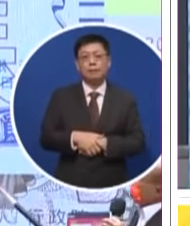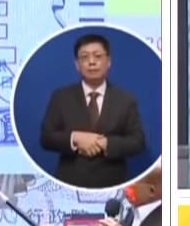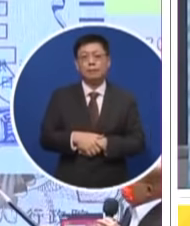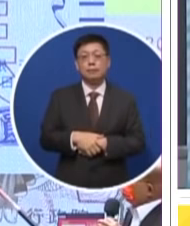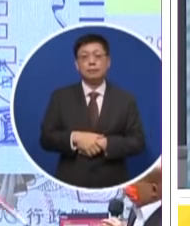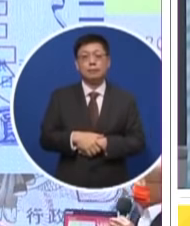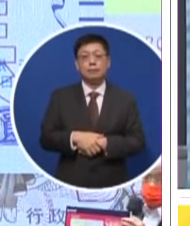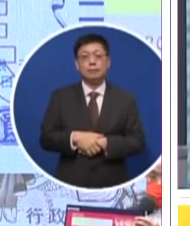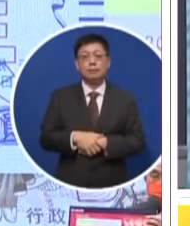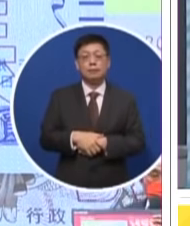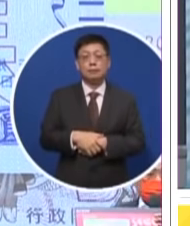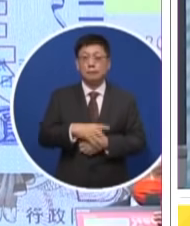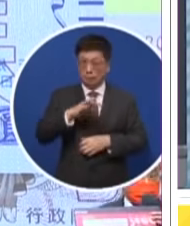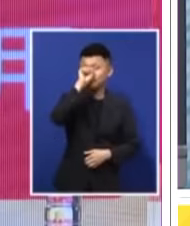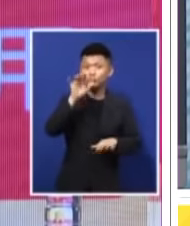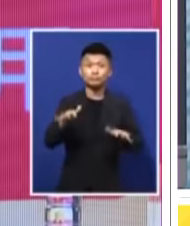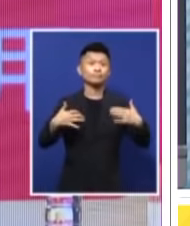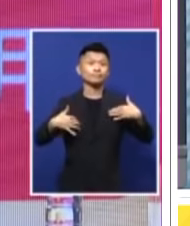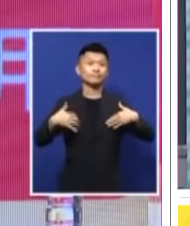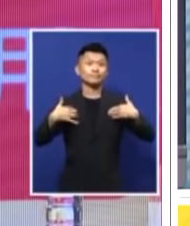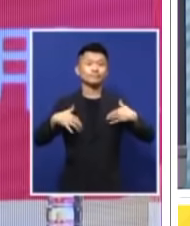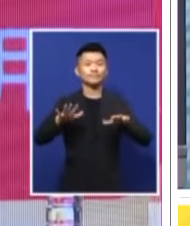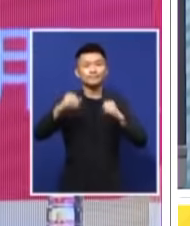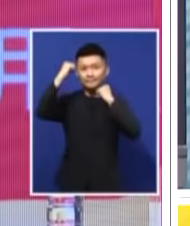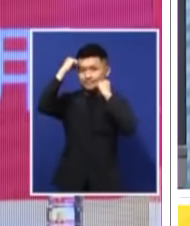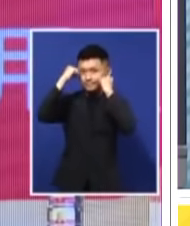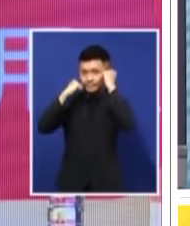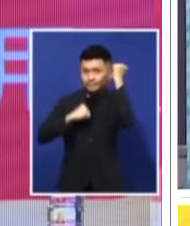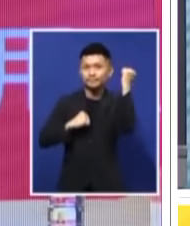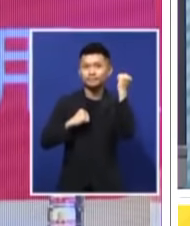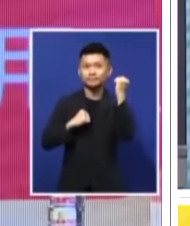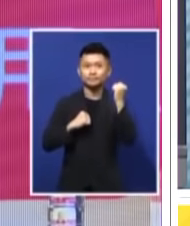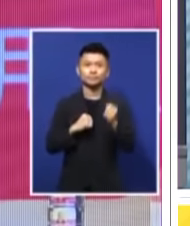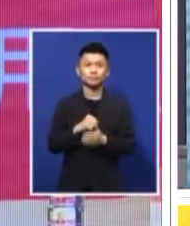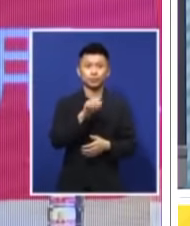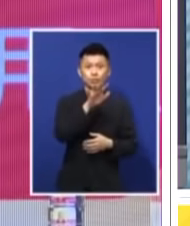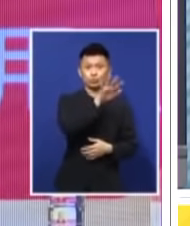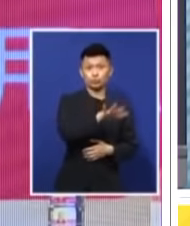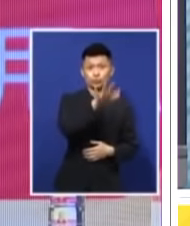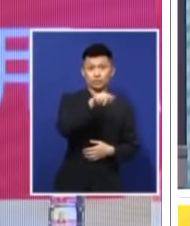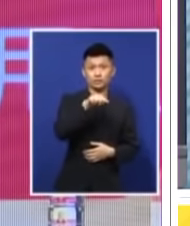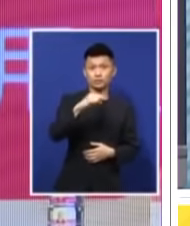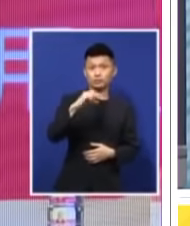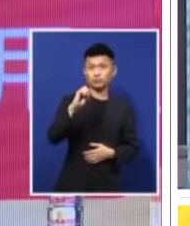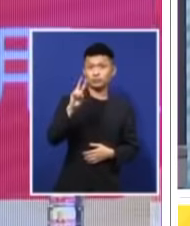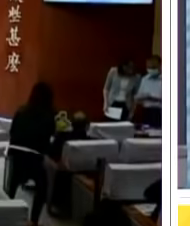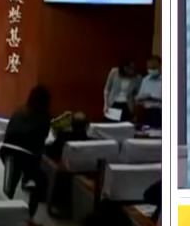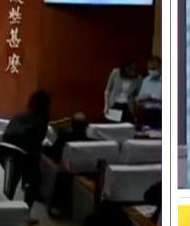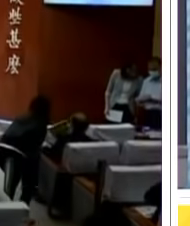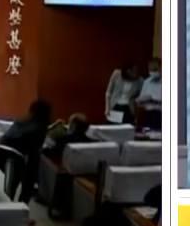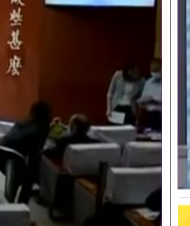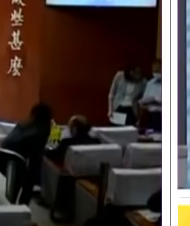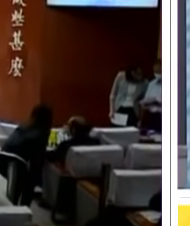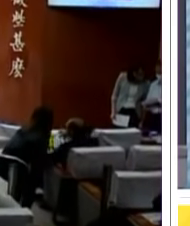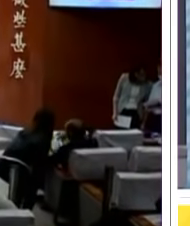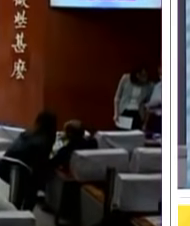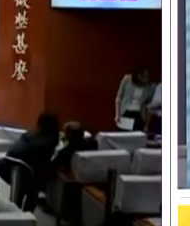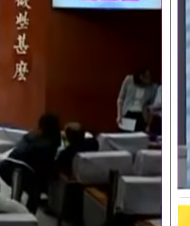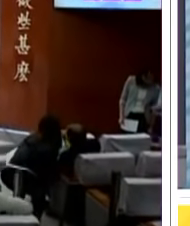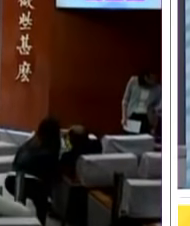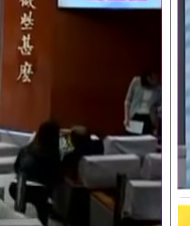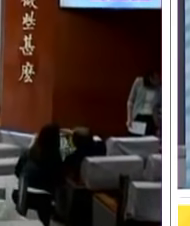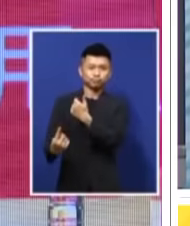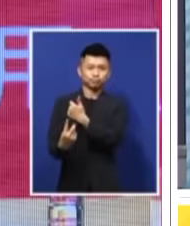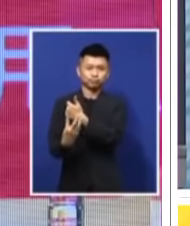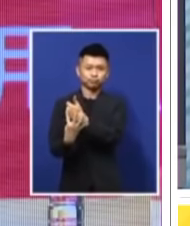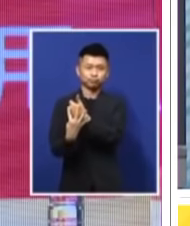还讲了一大堆。问题是，价钱开对多少？价钱该不应该开？你顶边三倍管，你就知